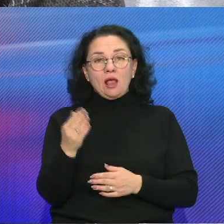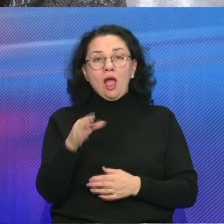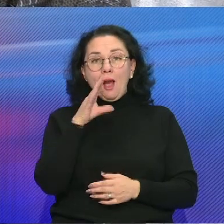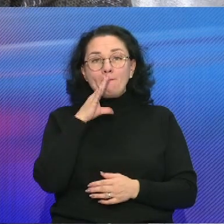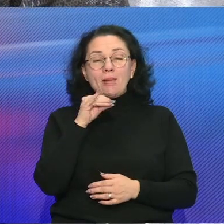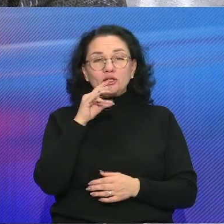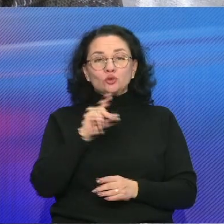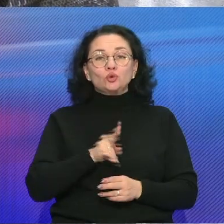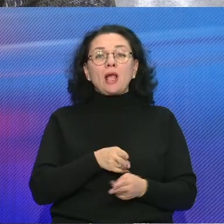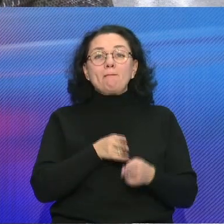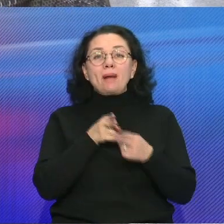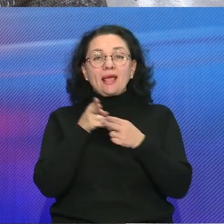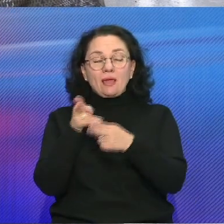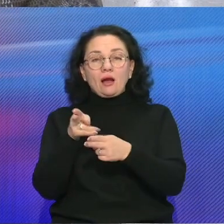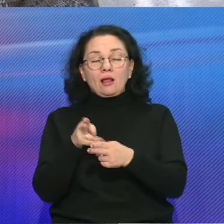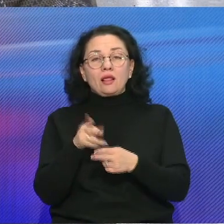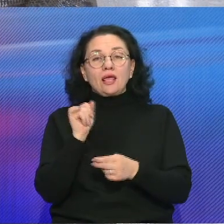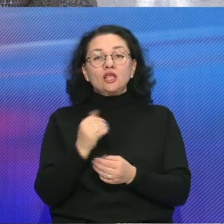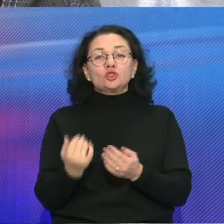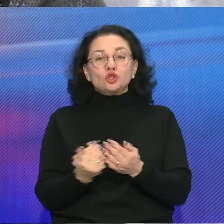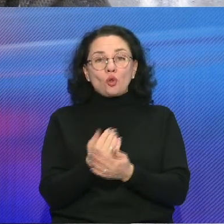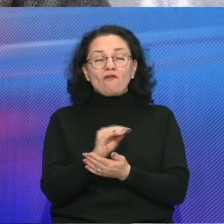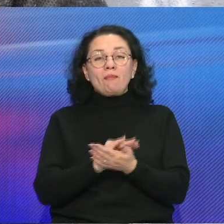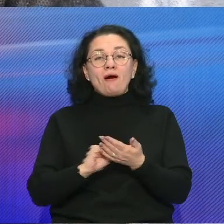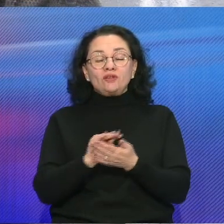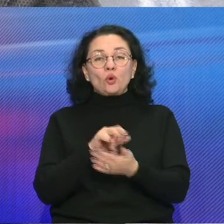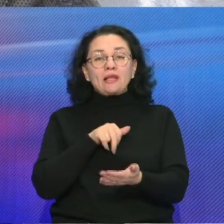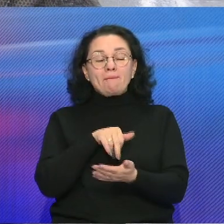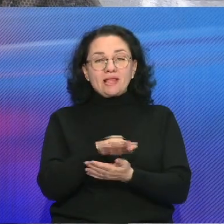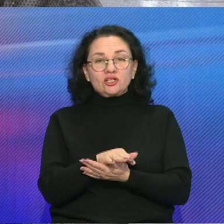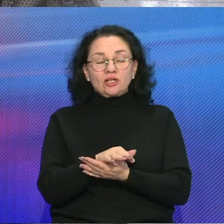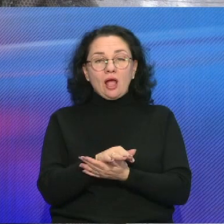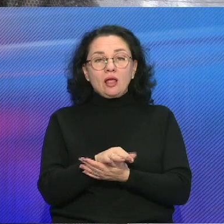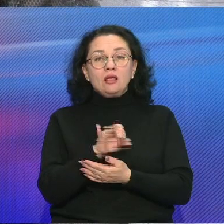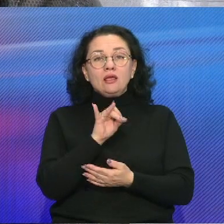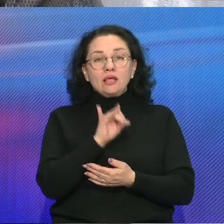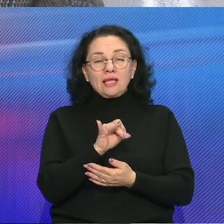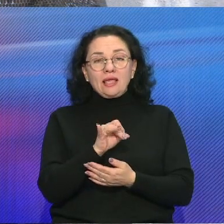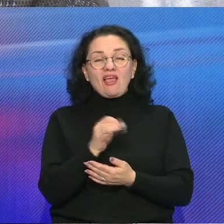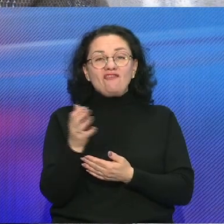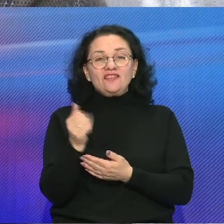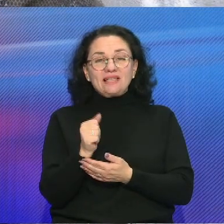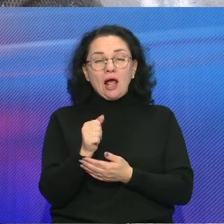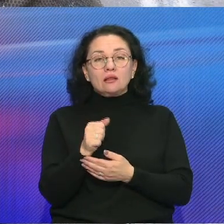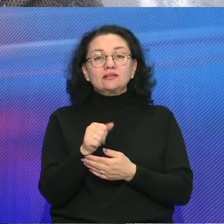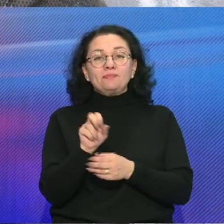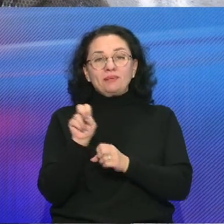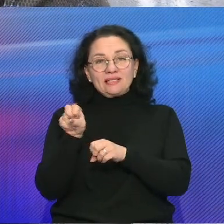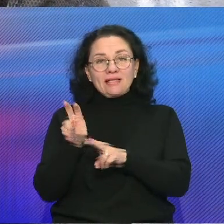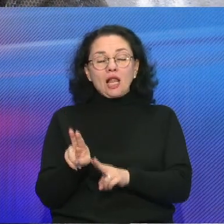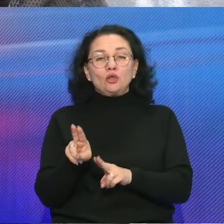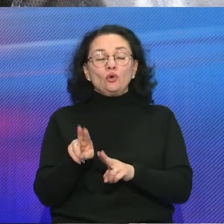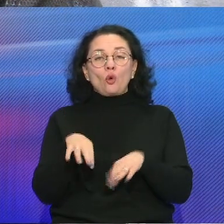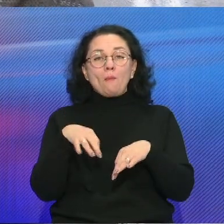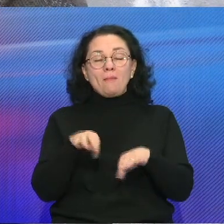она опять подошла, и пограничник пошел, взял машину, транзитную, которую перегоняли сюда,